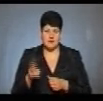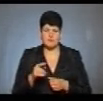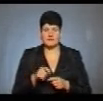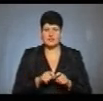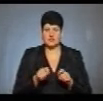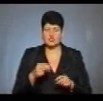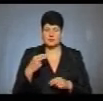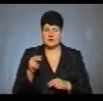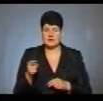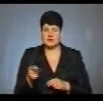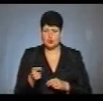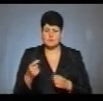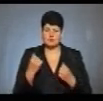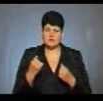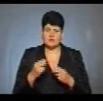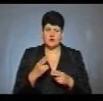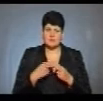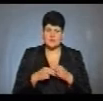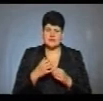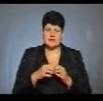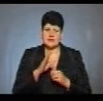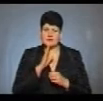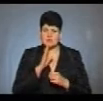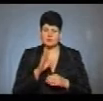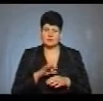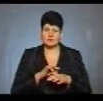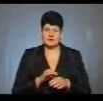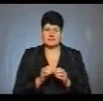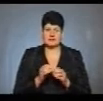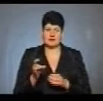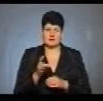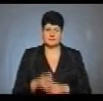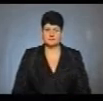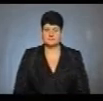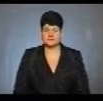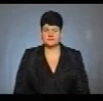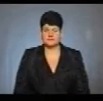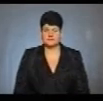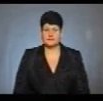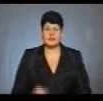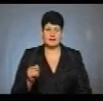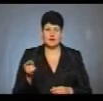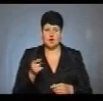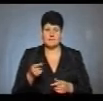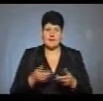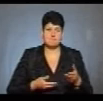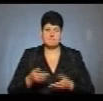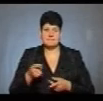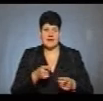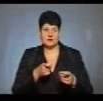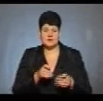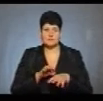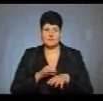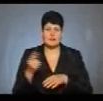відкритий чемпіонат Тернополя зі спортивної гімнастики серед дівчат проходить в 10-те. І тернопільські біатлоністи провели